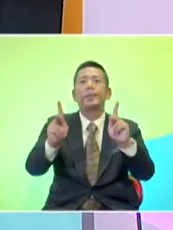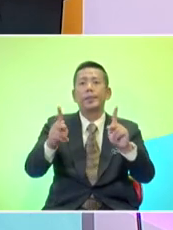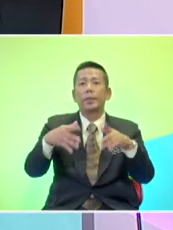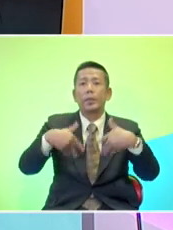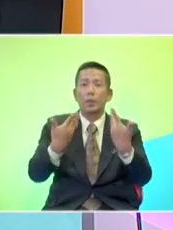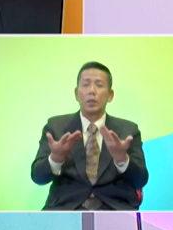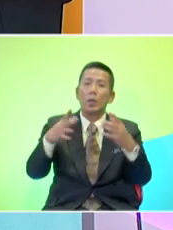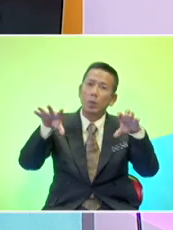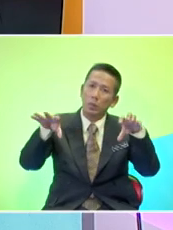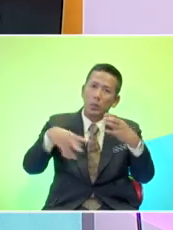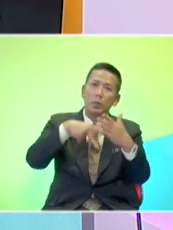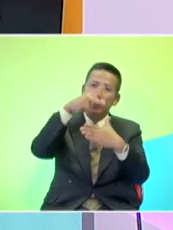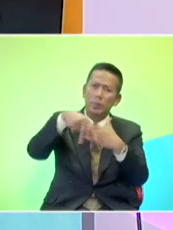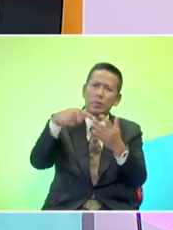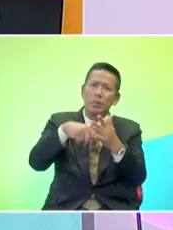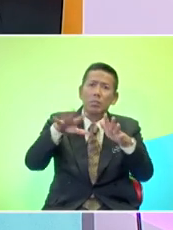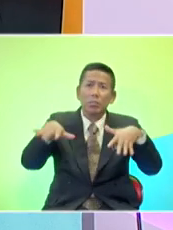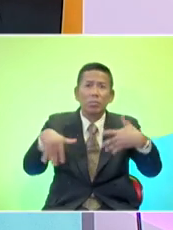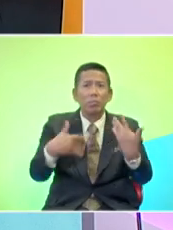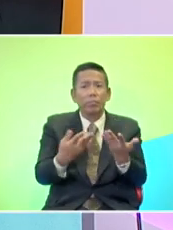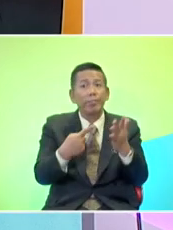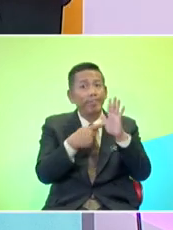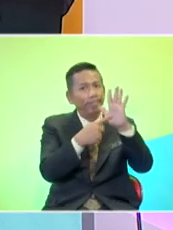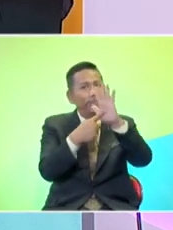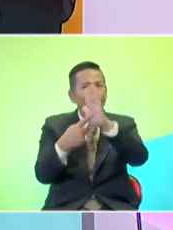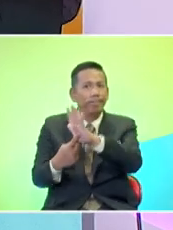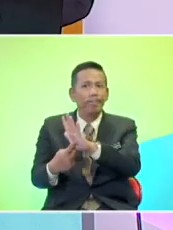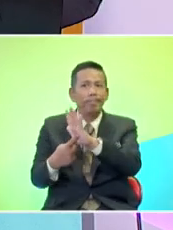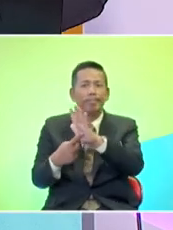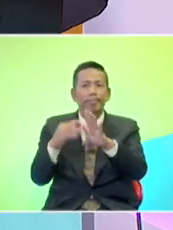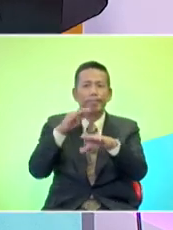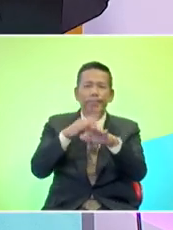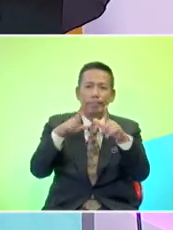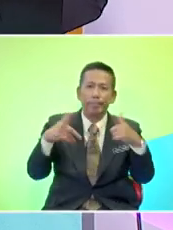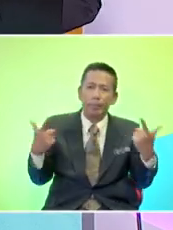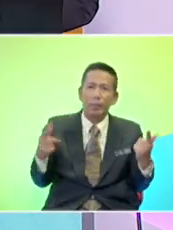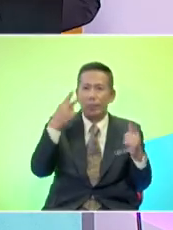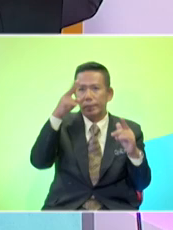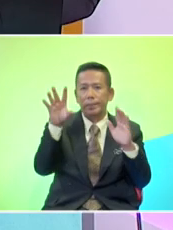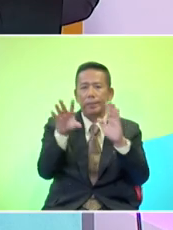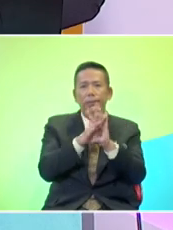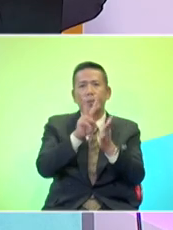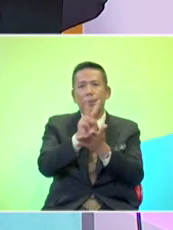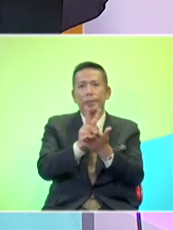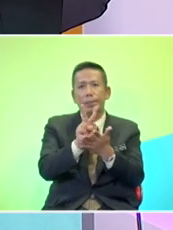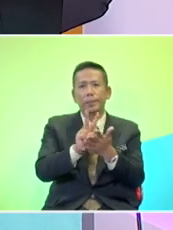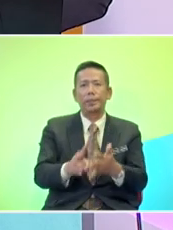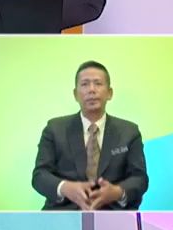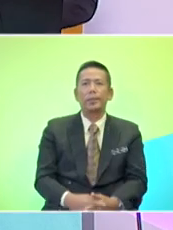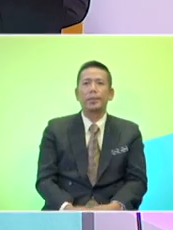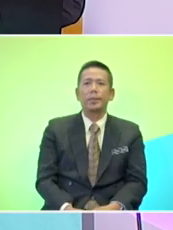seni dan bagaimana untuk mempromosikan produk dan karya penghasilan mereka kita tengok contoh yang video yang